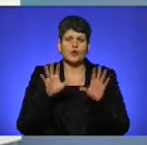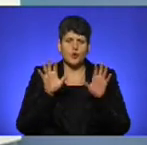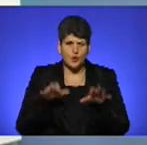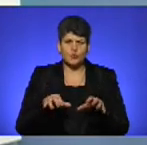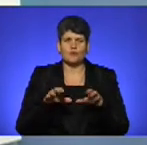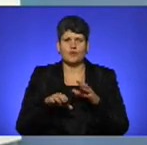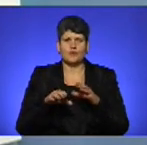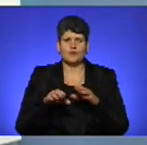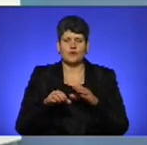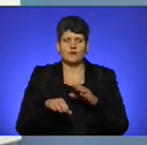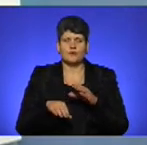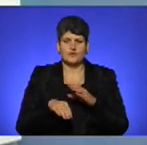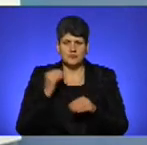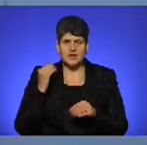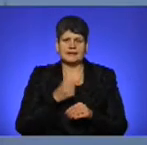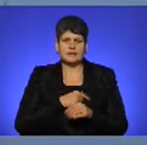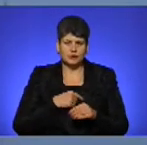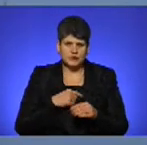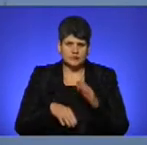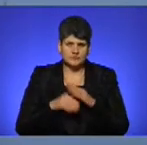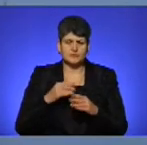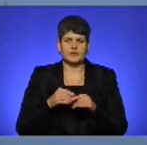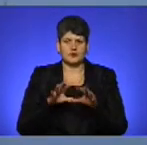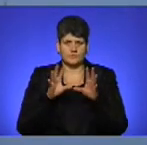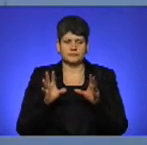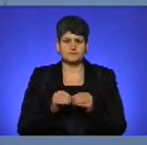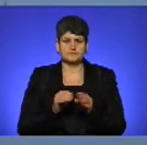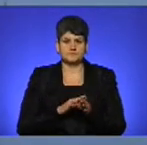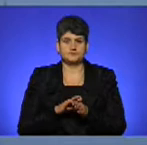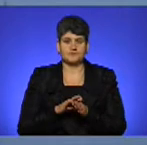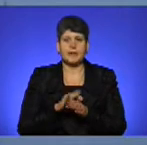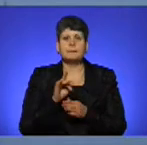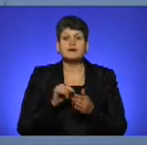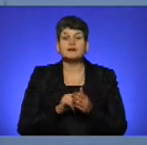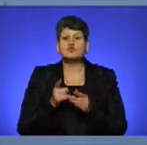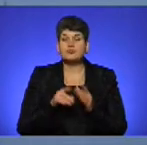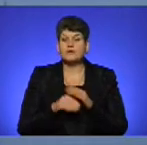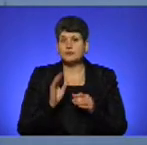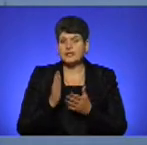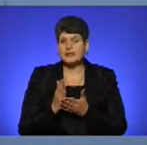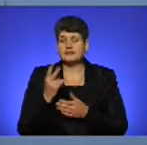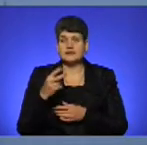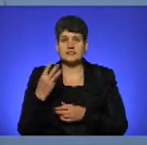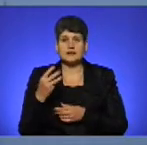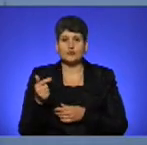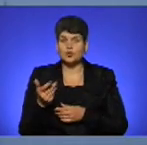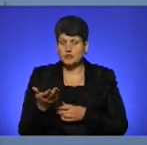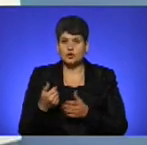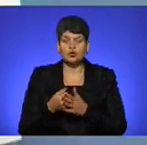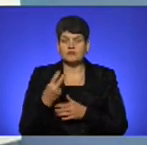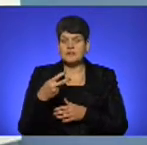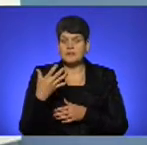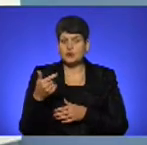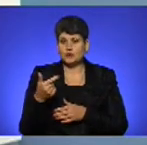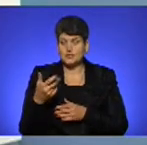громади і обирають депутатський корпус. Депутатський корпус. Питання, в чому вибор відбувається 23 грудня. Так. До 25